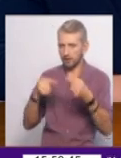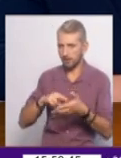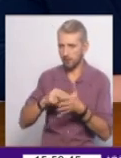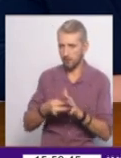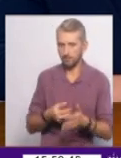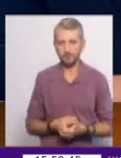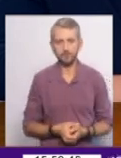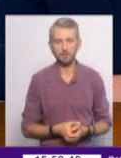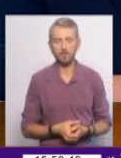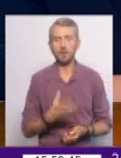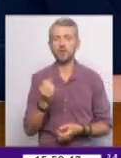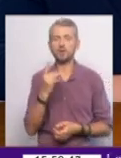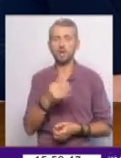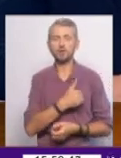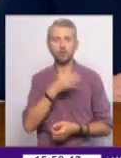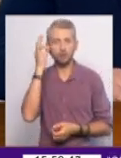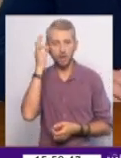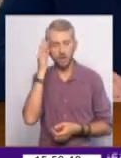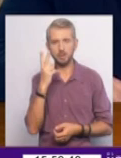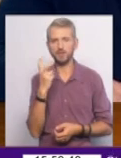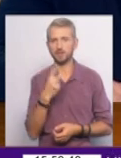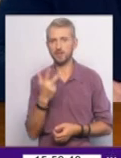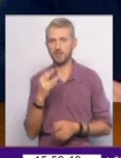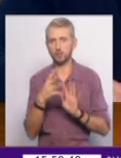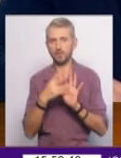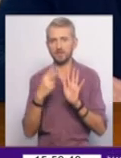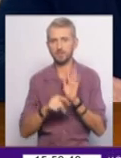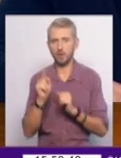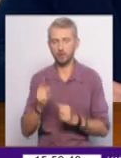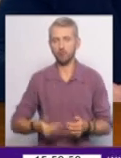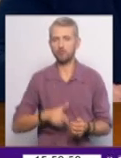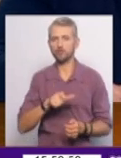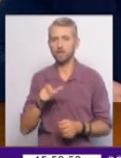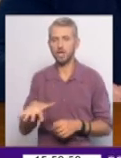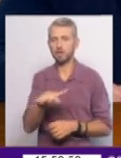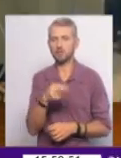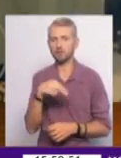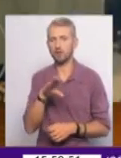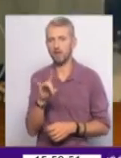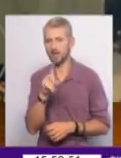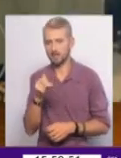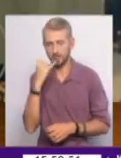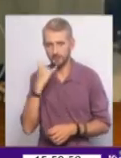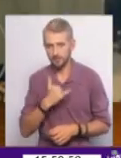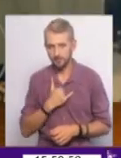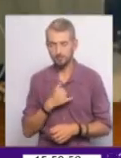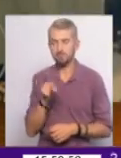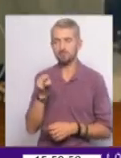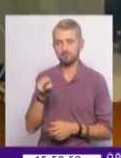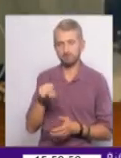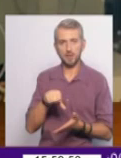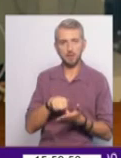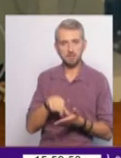планом. Дякую. Ще раз хочу нагадати, 223-0881, жителі масиву ДВРЗ, долучайтеся. Так само пан Павло є